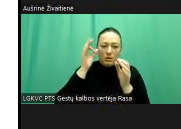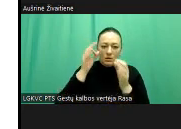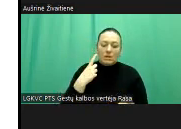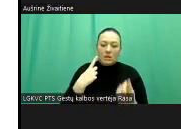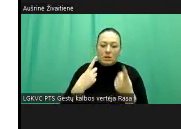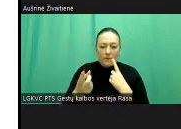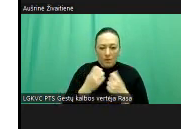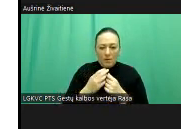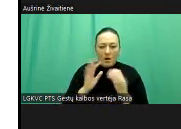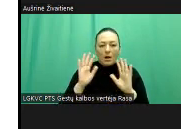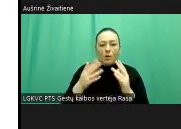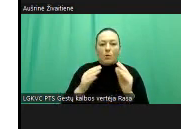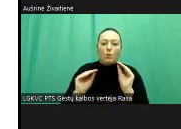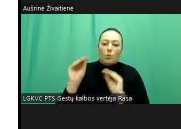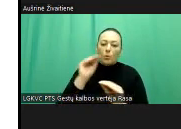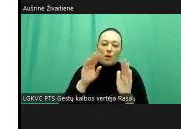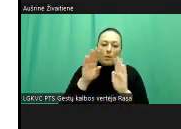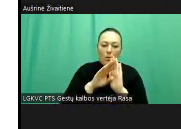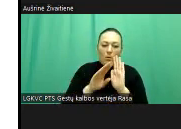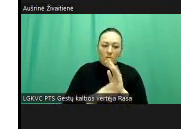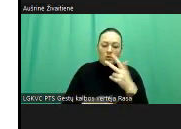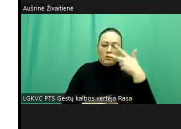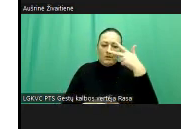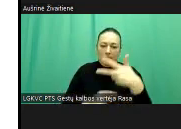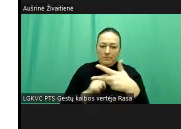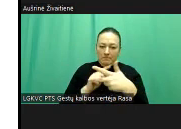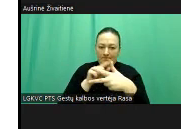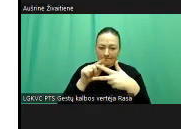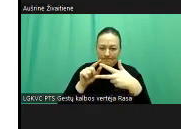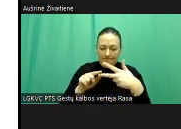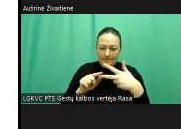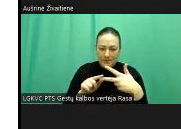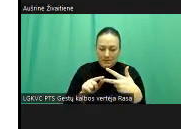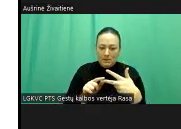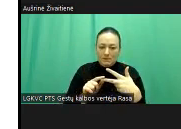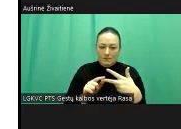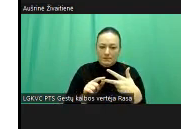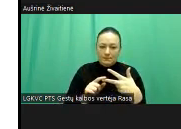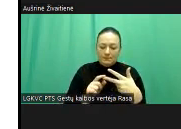jie kuria programas. Ir štai čia yra trys sritis.